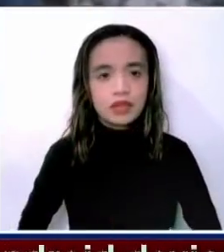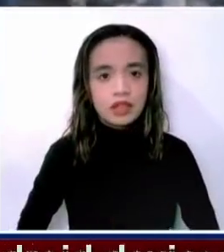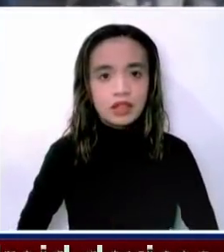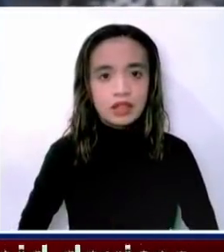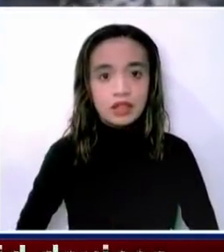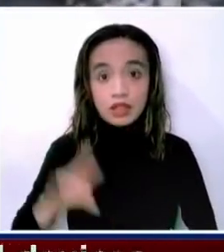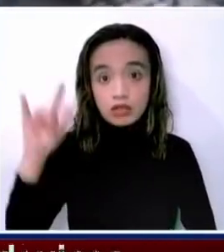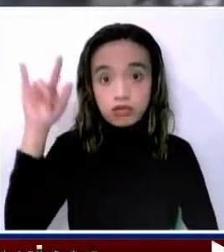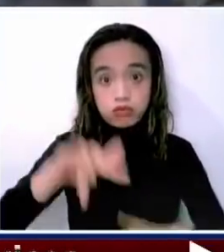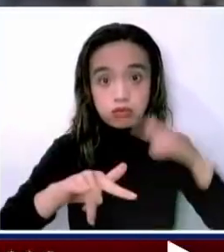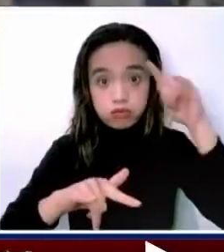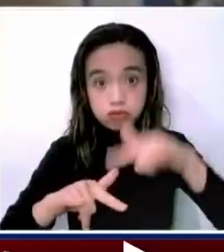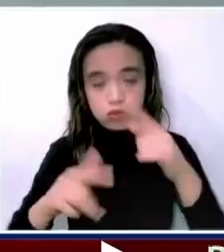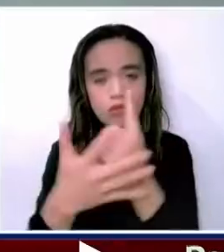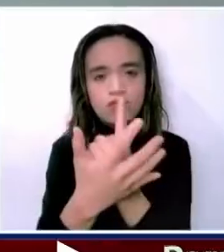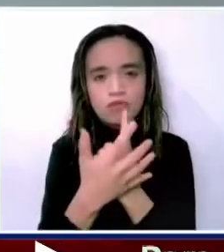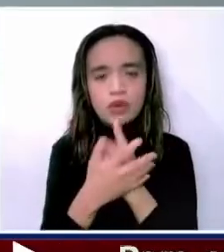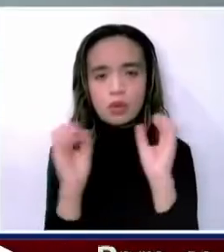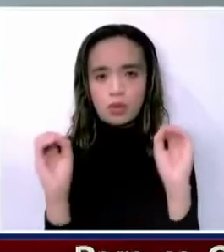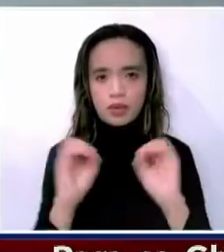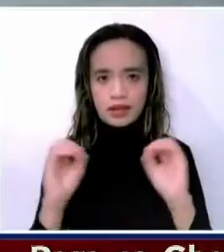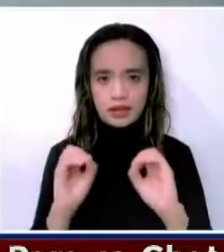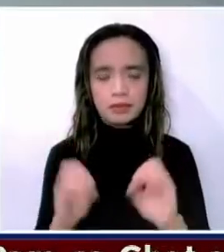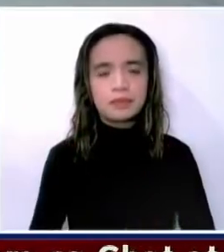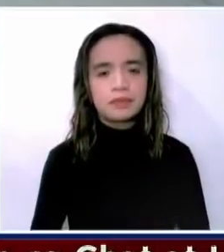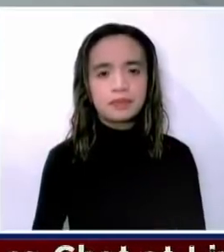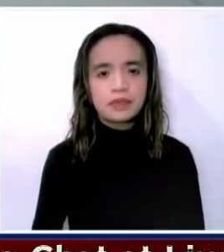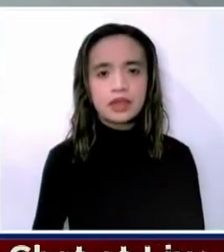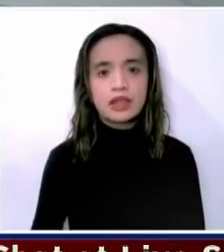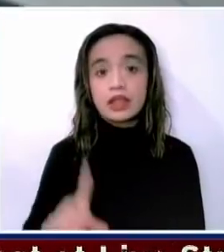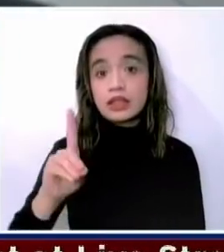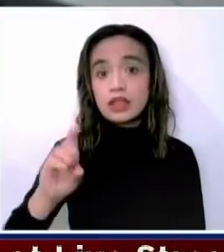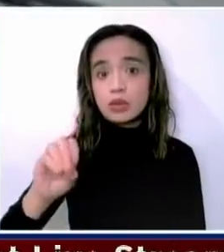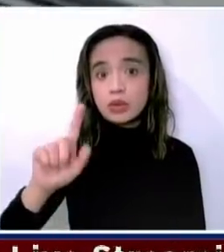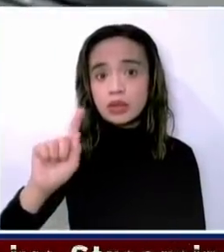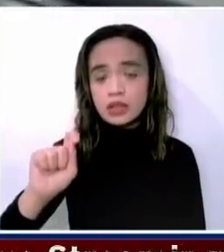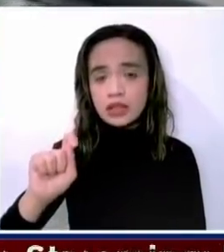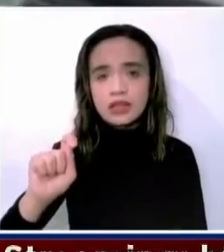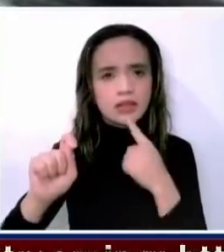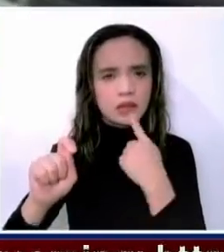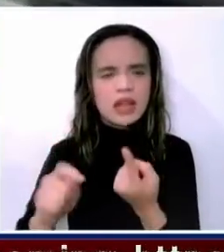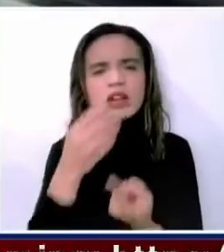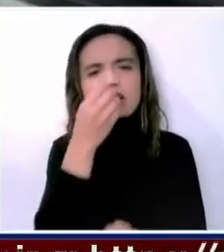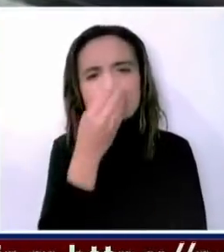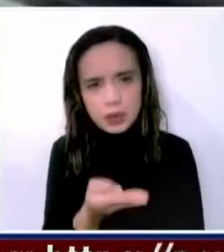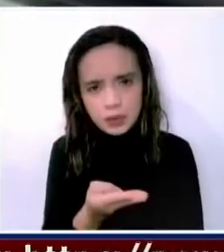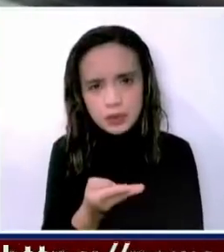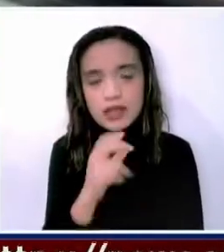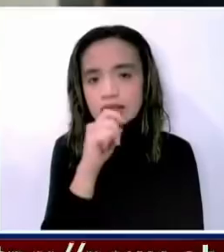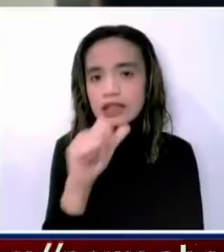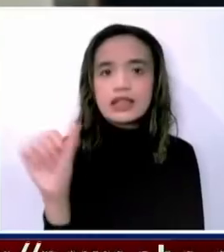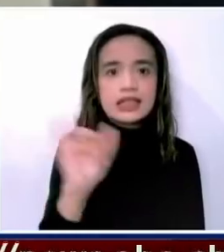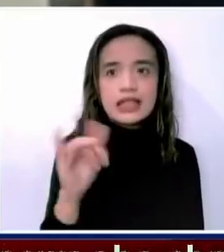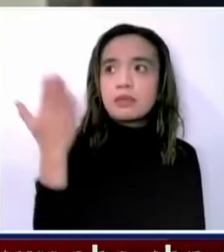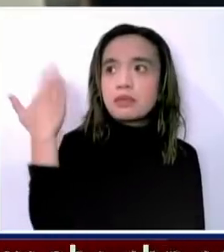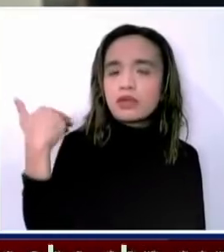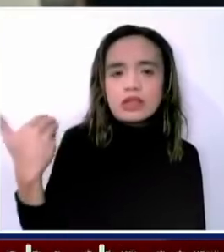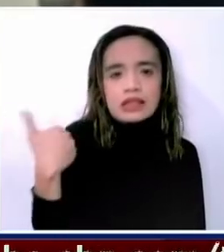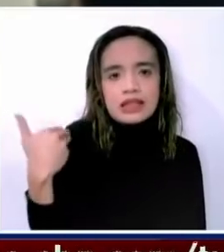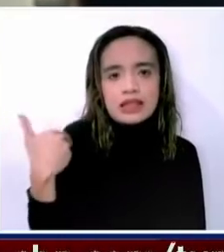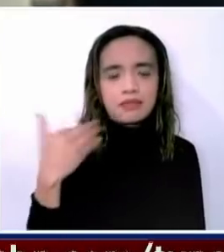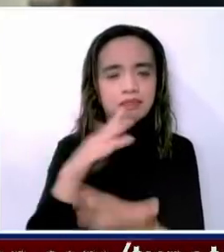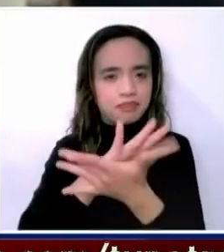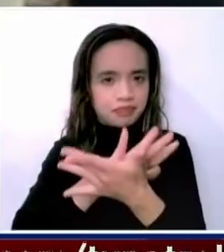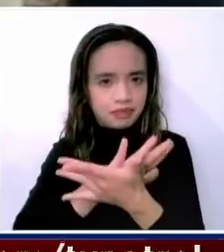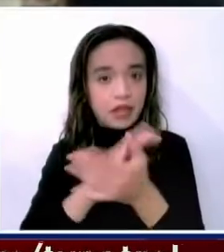mga darating na foreign travelers. Ayon sa DOT, maliit na bilang ang dumating ngayon kumpara noong bago mag-pandemic. Pero